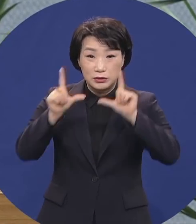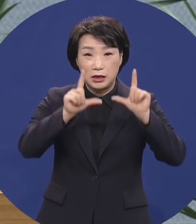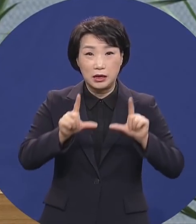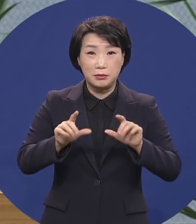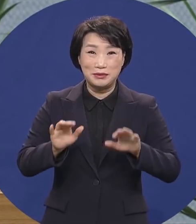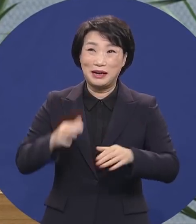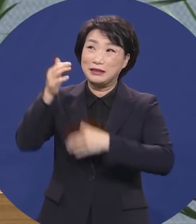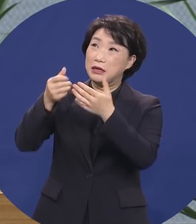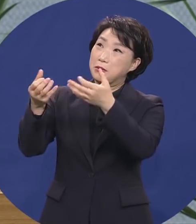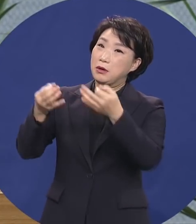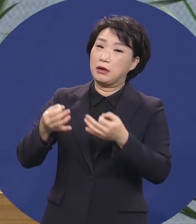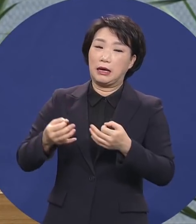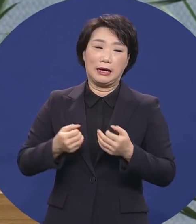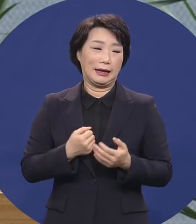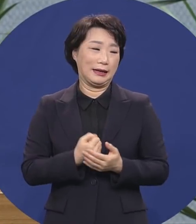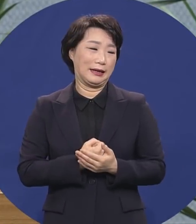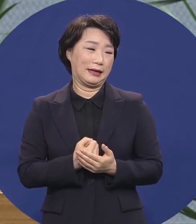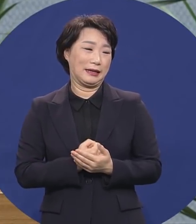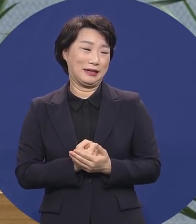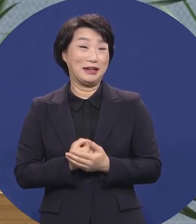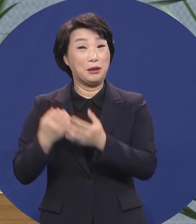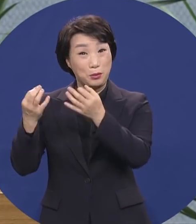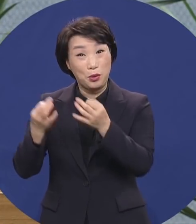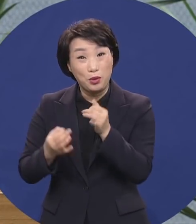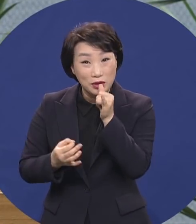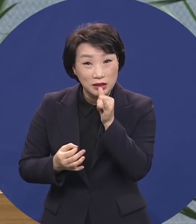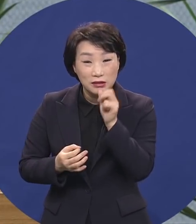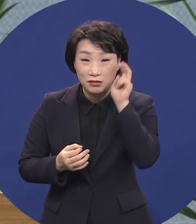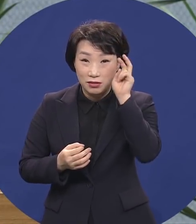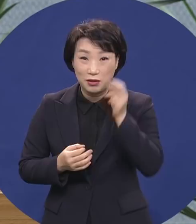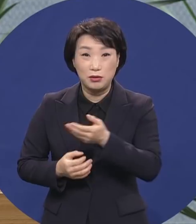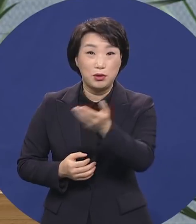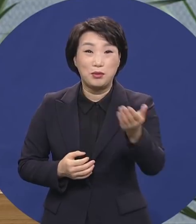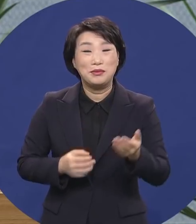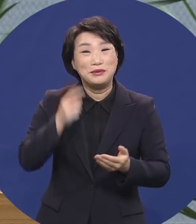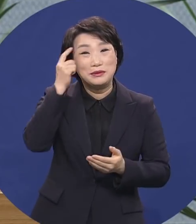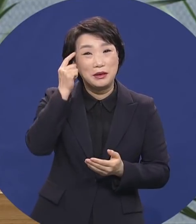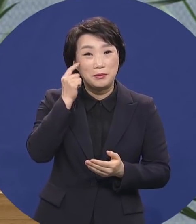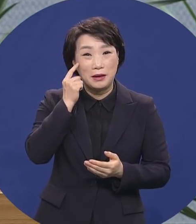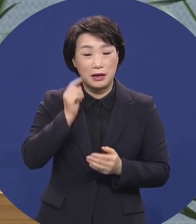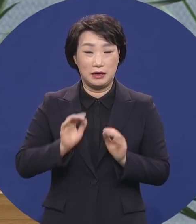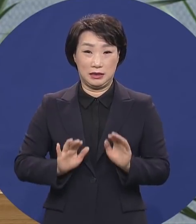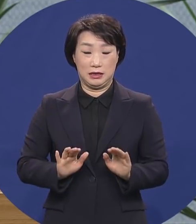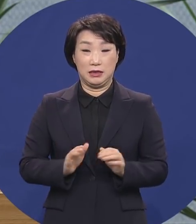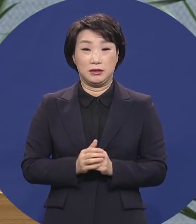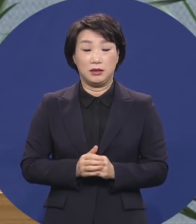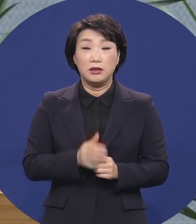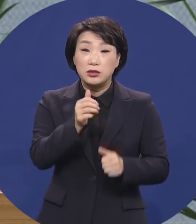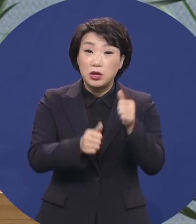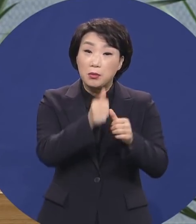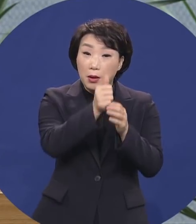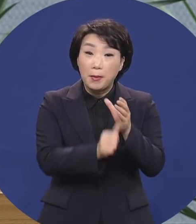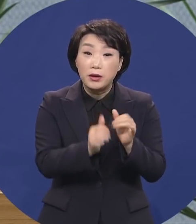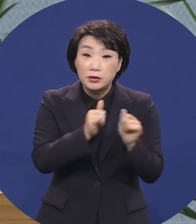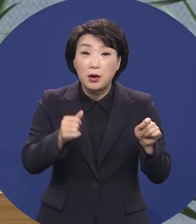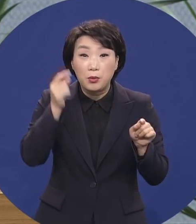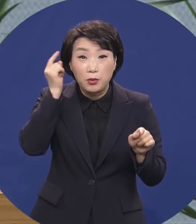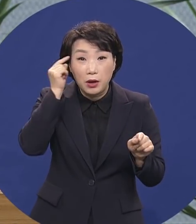대해서 참 치근하게 보고 있으시겠는가를 가만히 보세요. 왜 시험 든